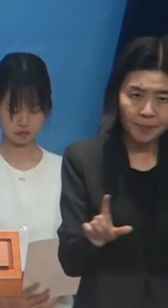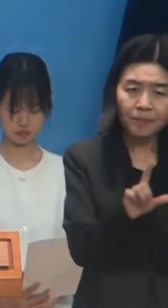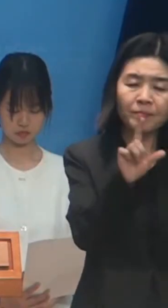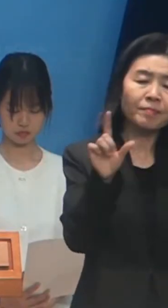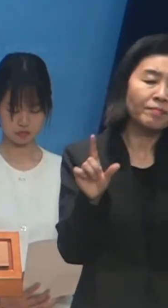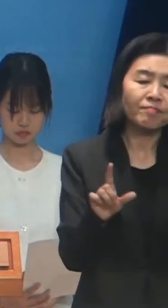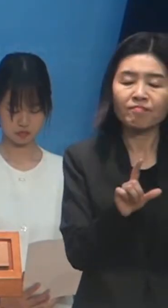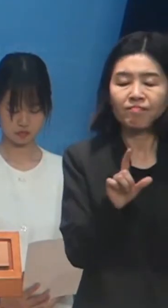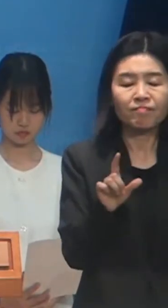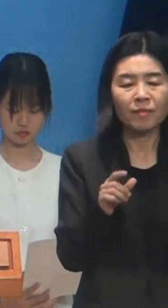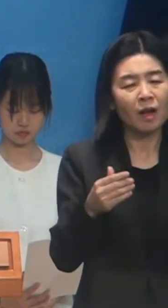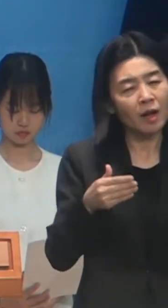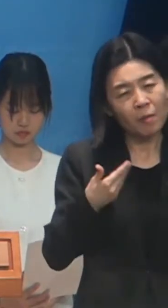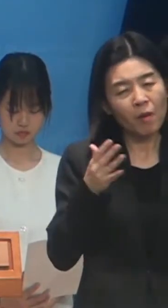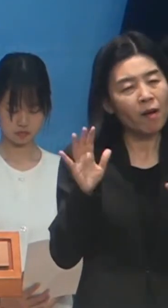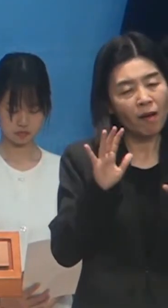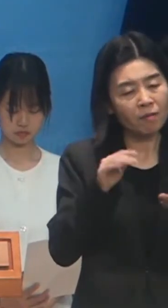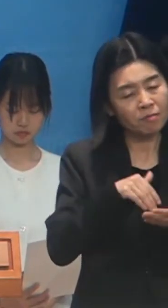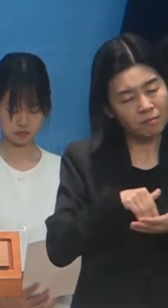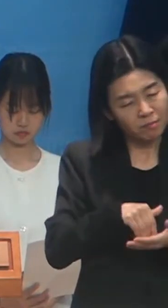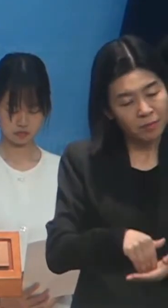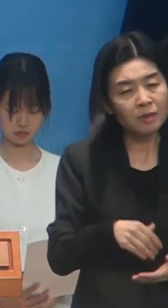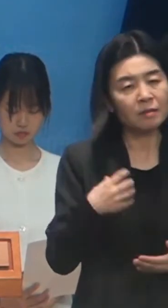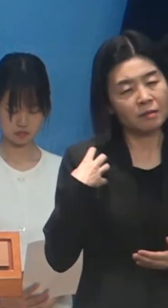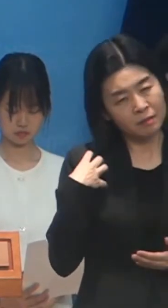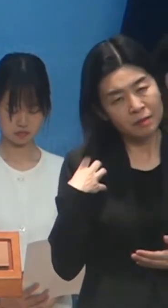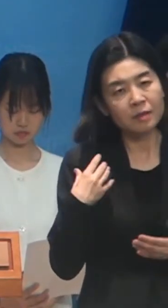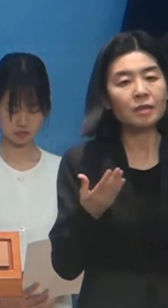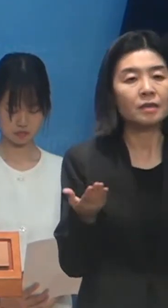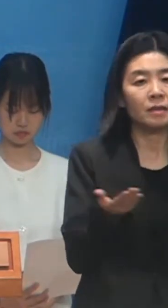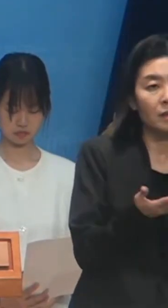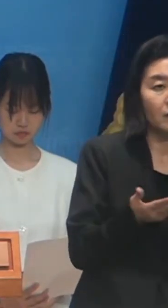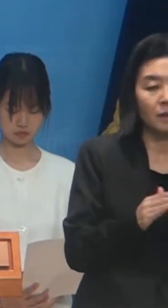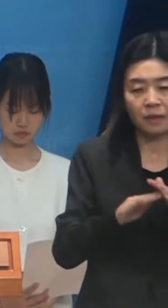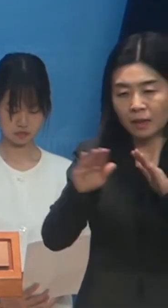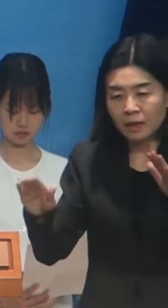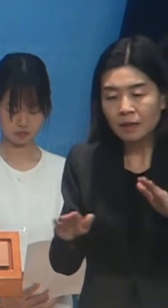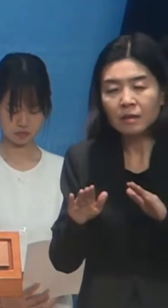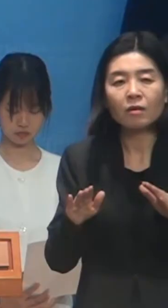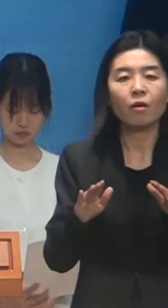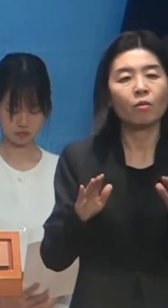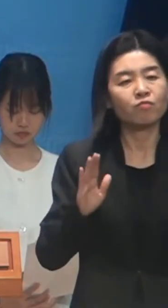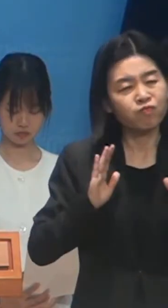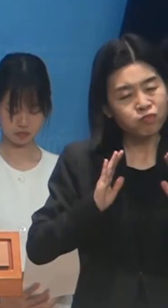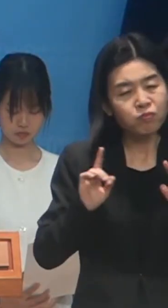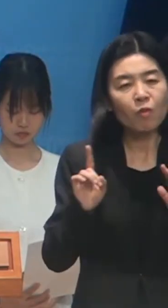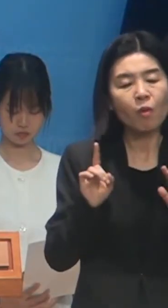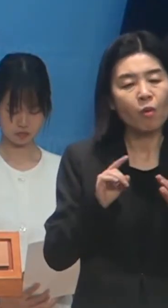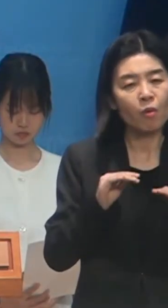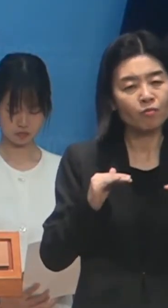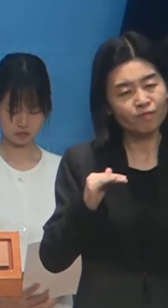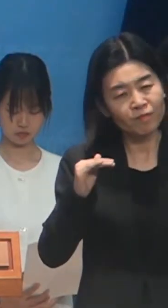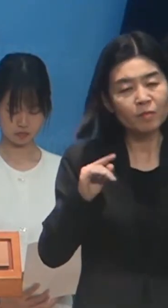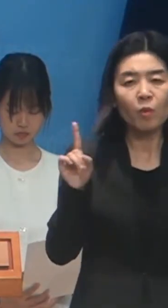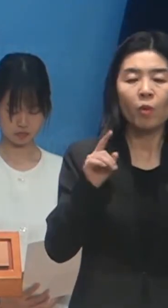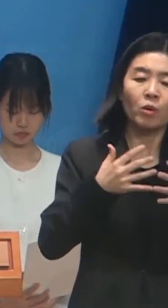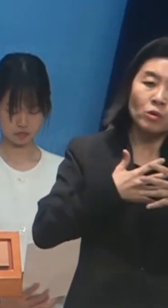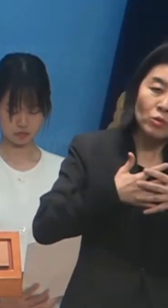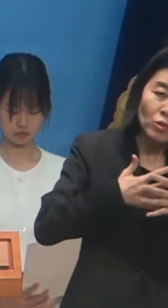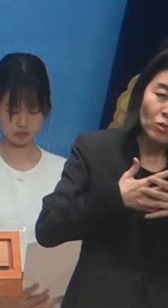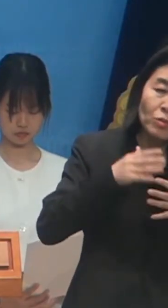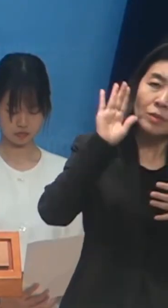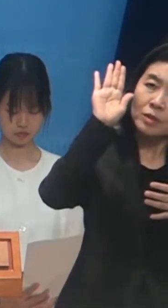가볍지 않습니다. 일과 가정 사이에서의 균형, 미래에 대한 불안,